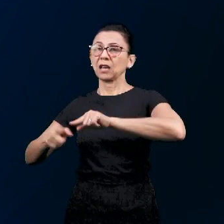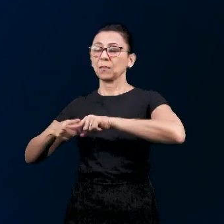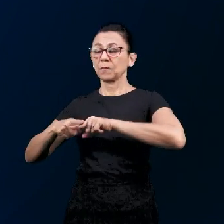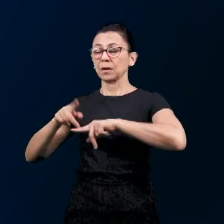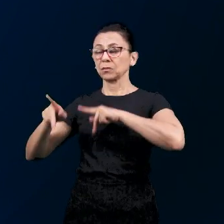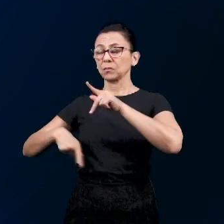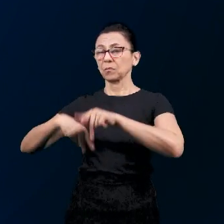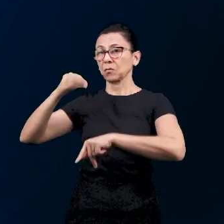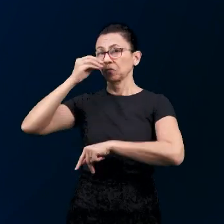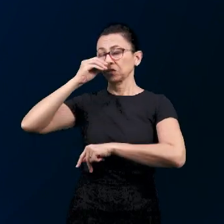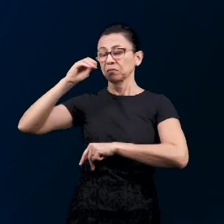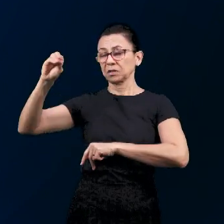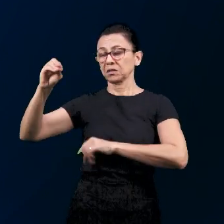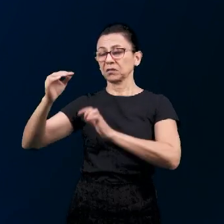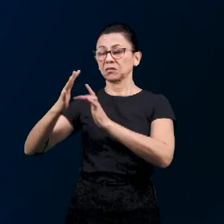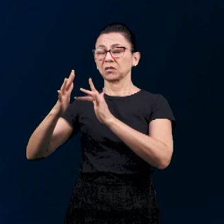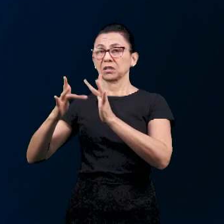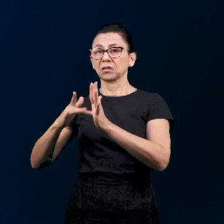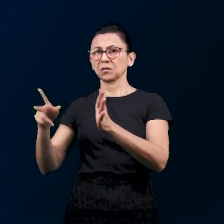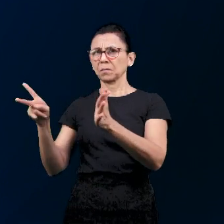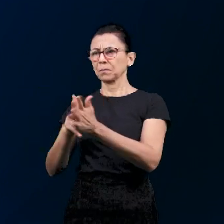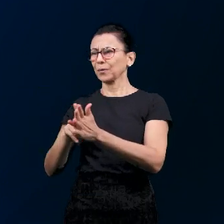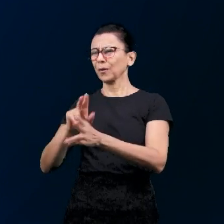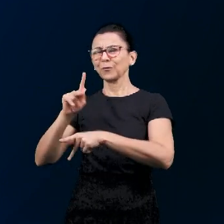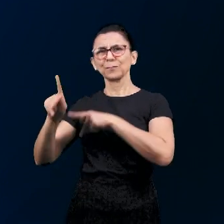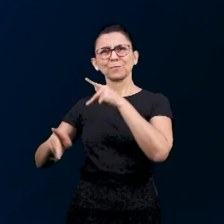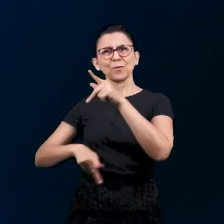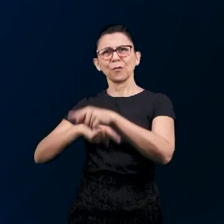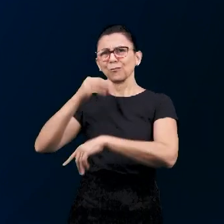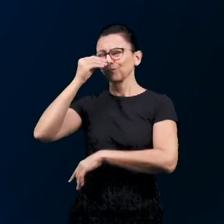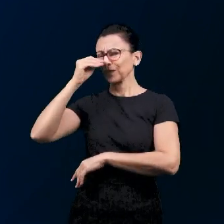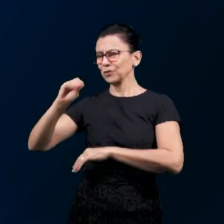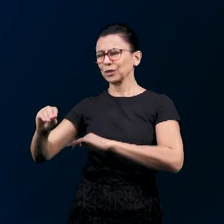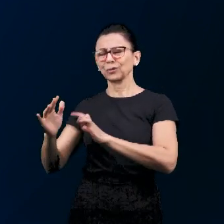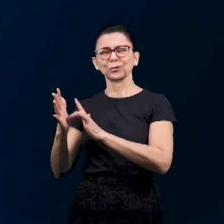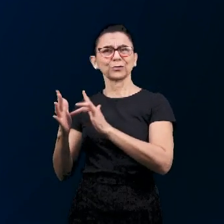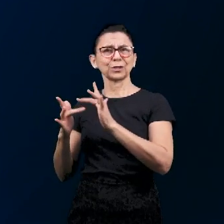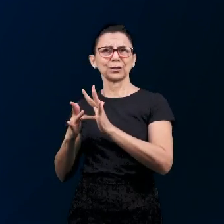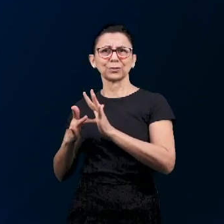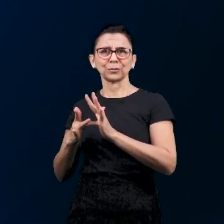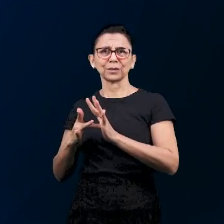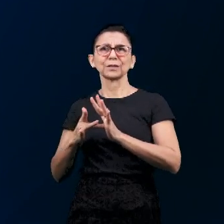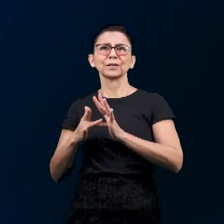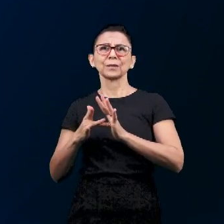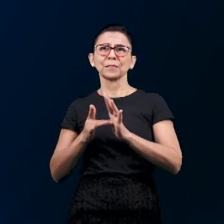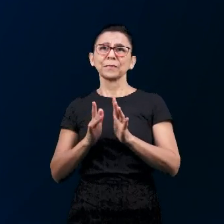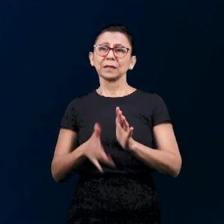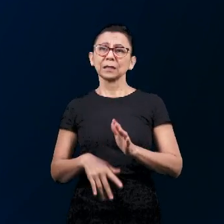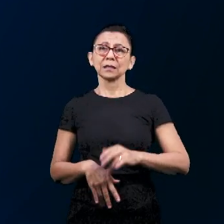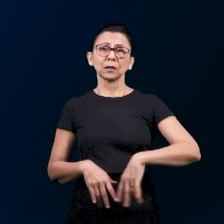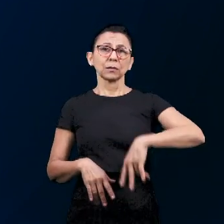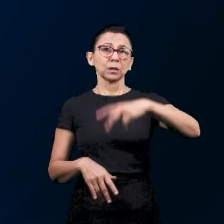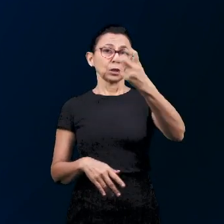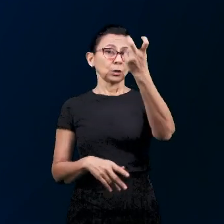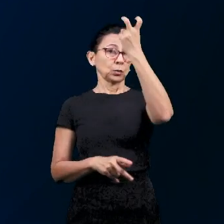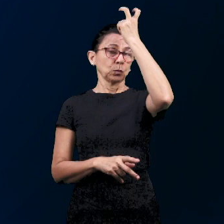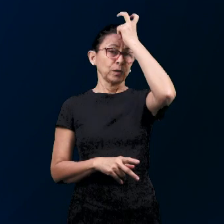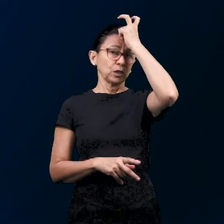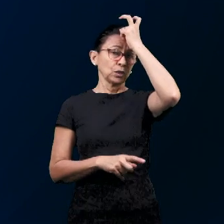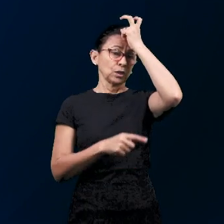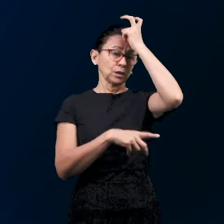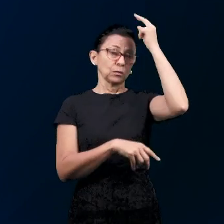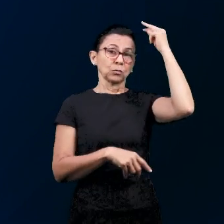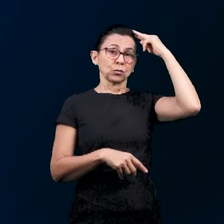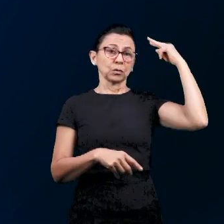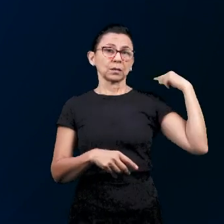Jésus. Son peuple l'a rejeté. En Égypte, Joseph est mis en prison